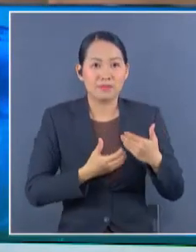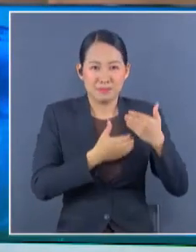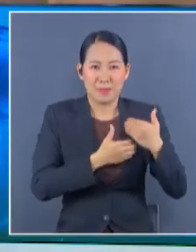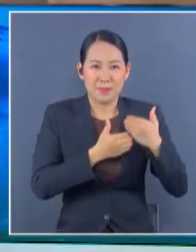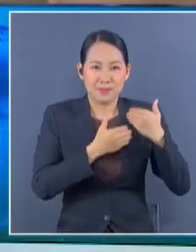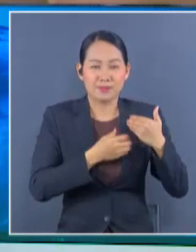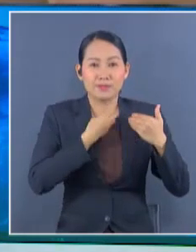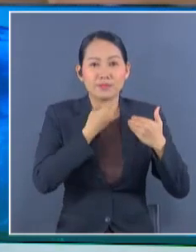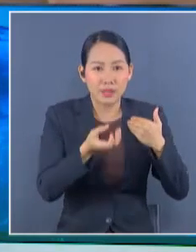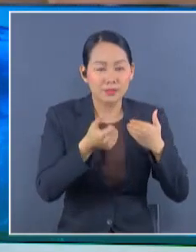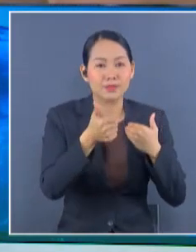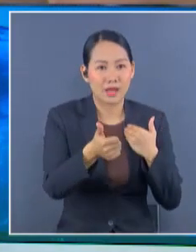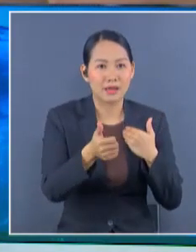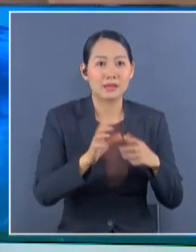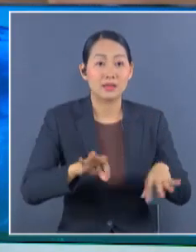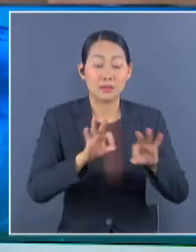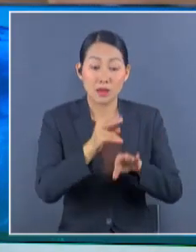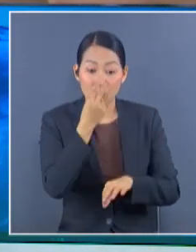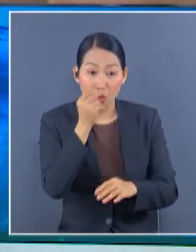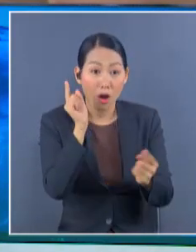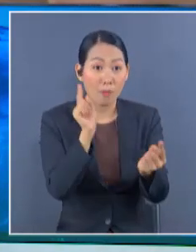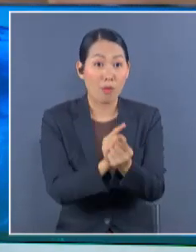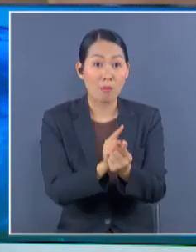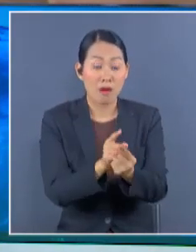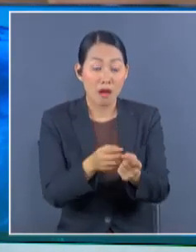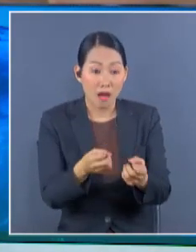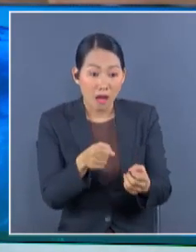ๆตั้งสติก่อนเหตุการณ์แบบนี ้แล้วพูดถึงการช่วยชีวิตแบบนี้เนี่